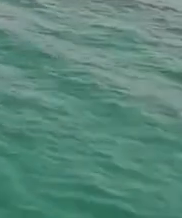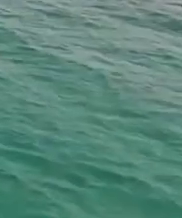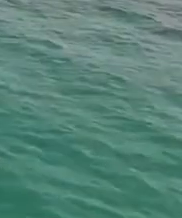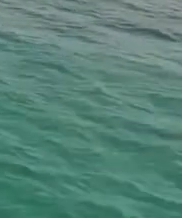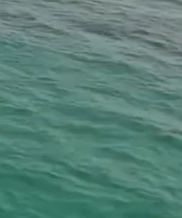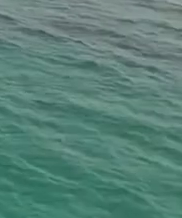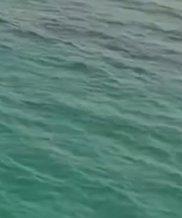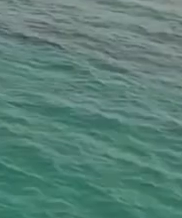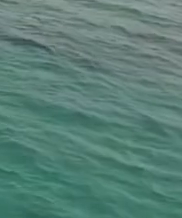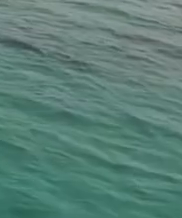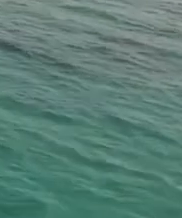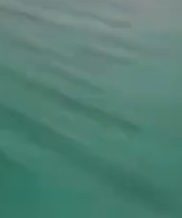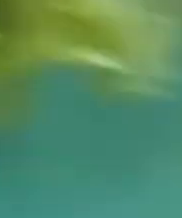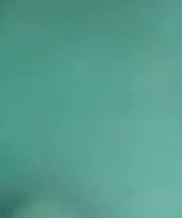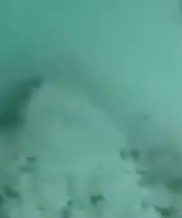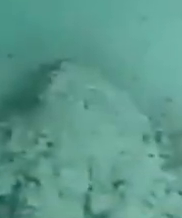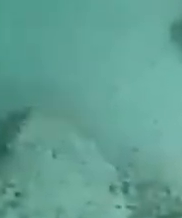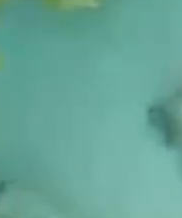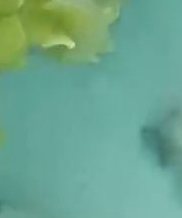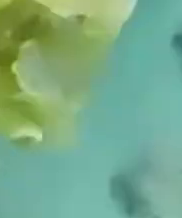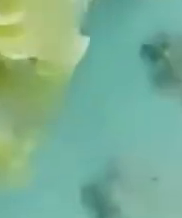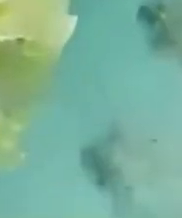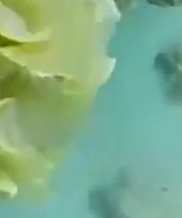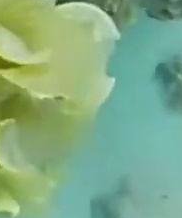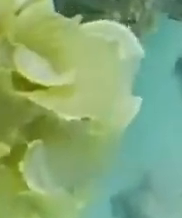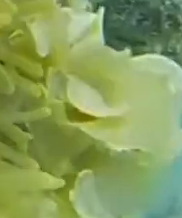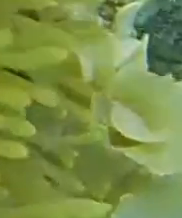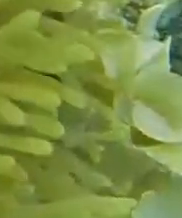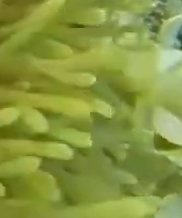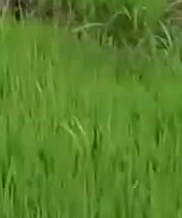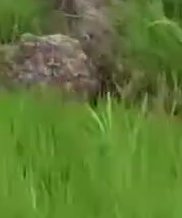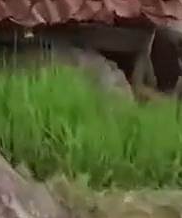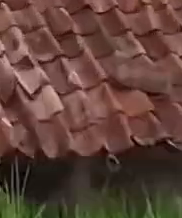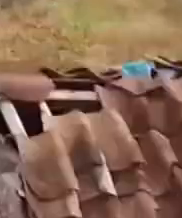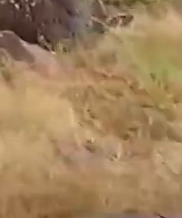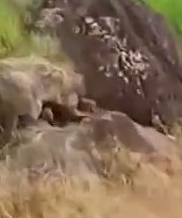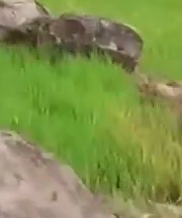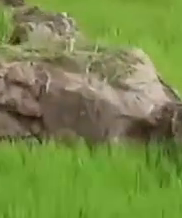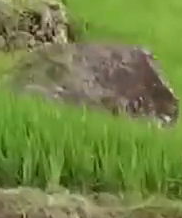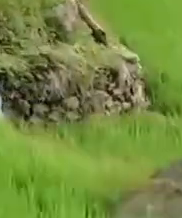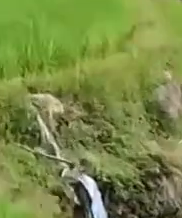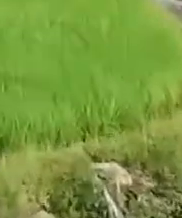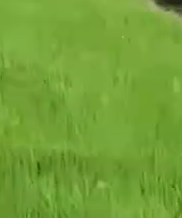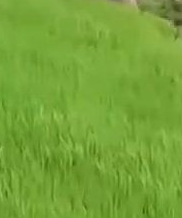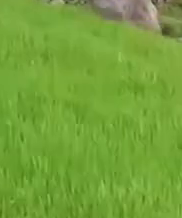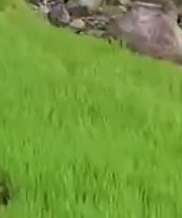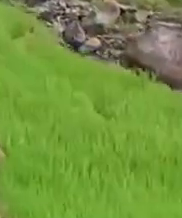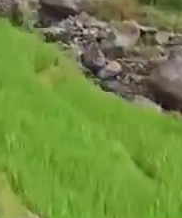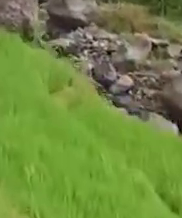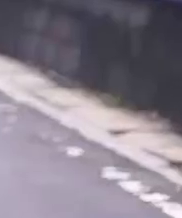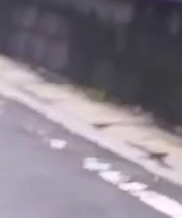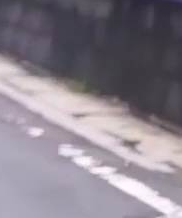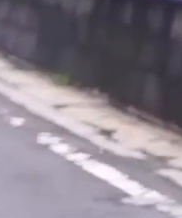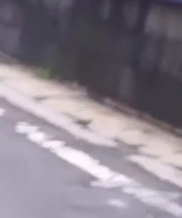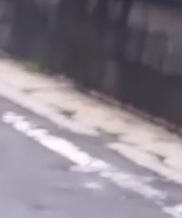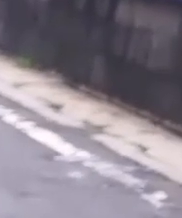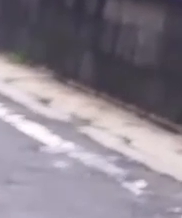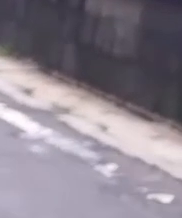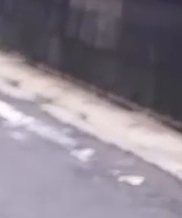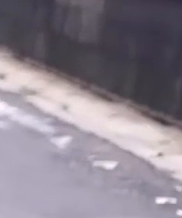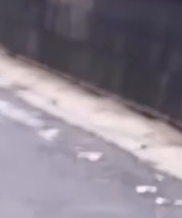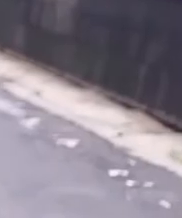kepulauan Karimun Jawa, wisata bawah air, dataran tinggi, hingga desa-desa wisata